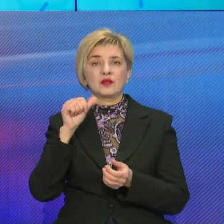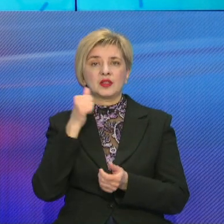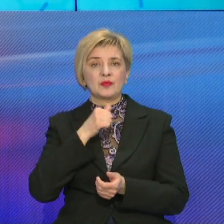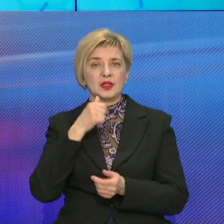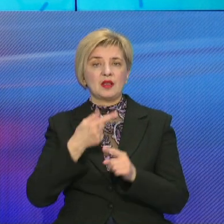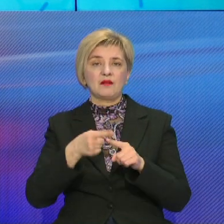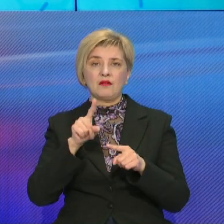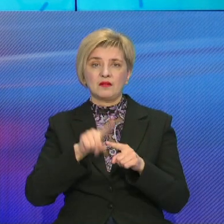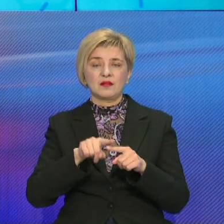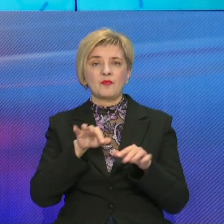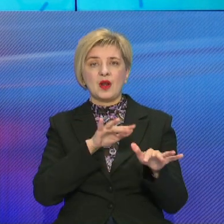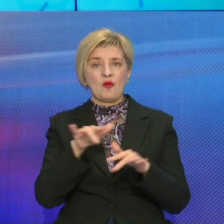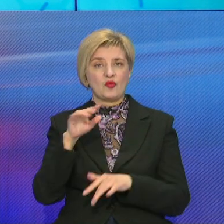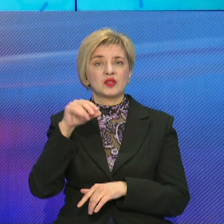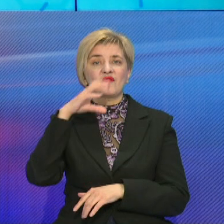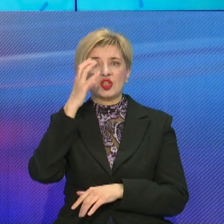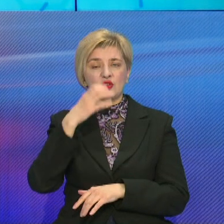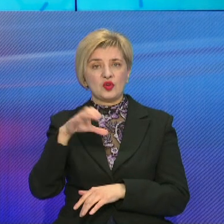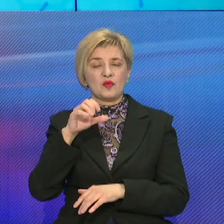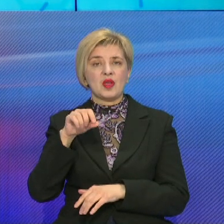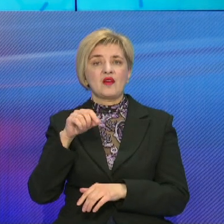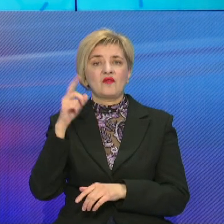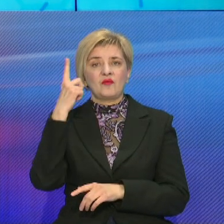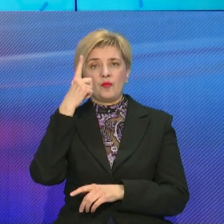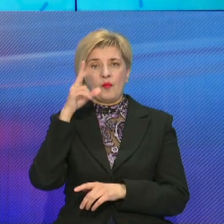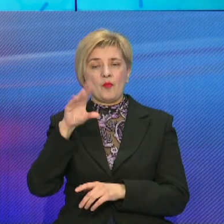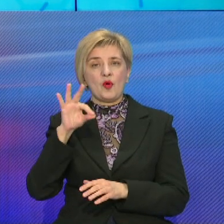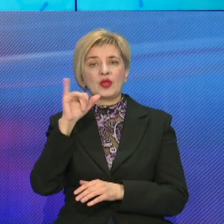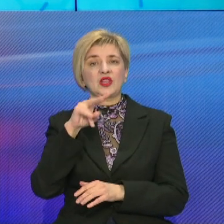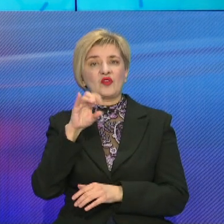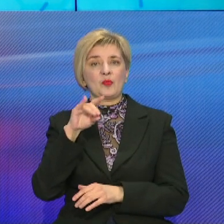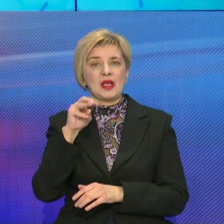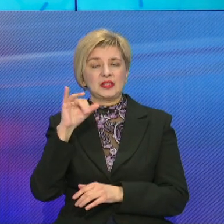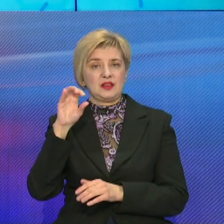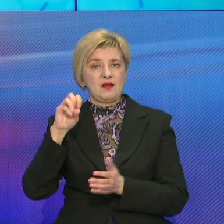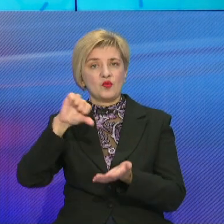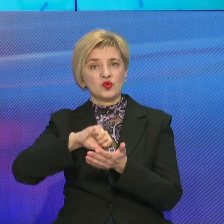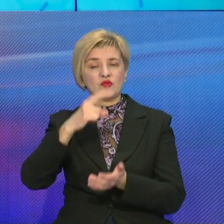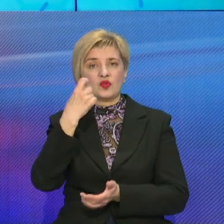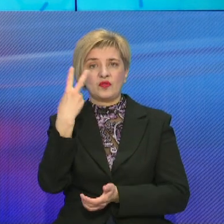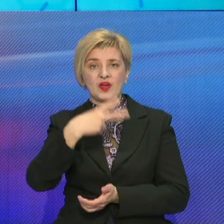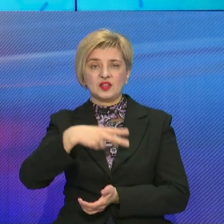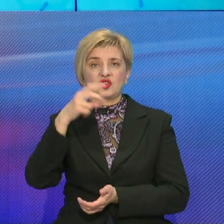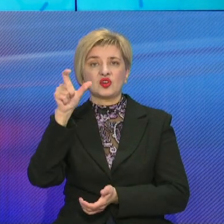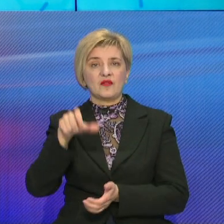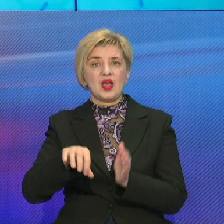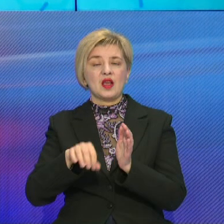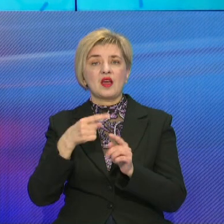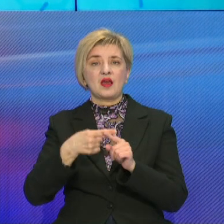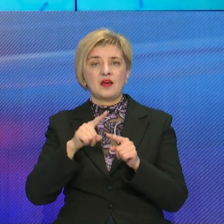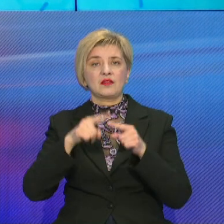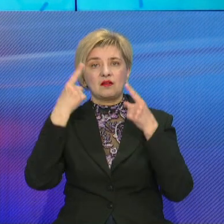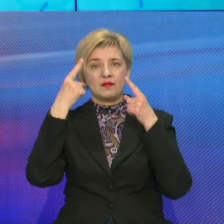проходят у Слоніме. У ведах по информатике споборничают 120 человек. Базой проведения туров по этой дисциплине обраны